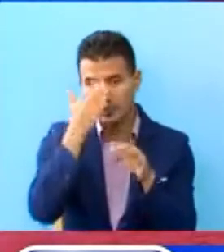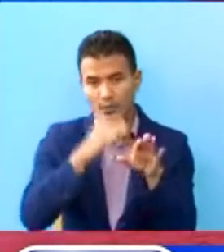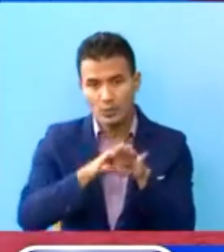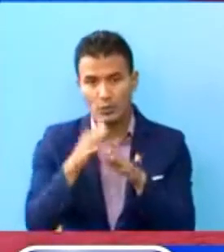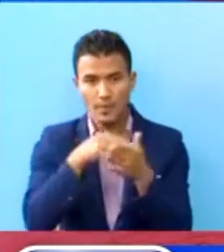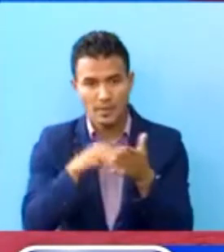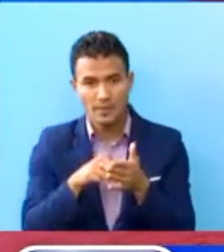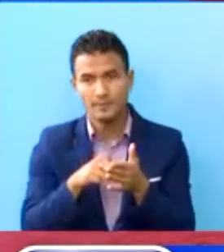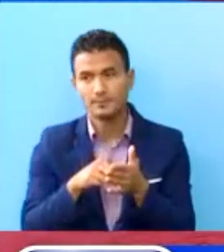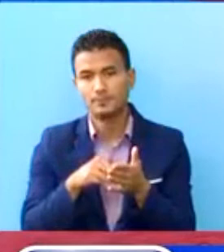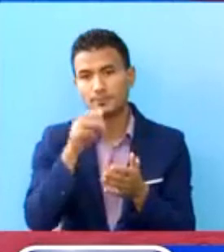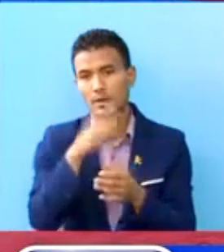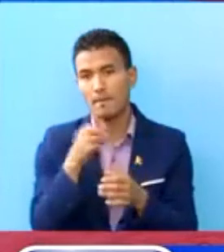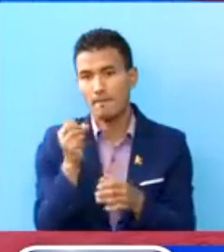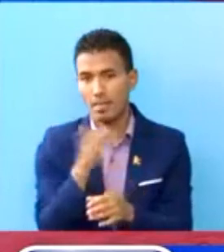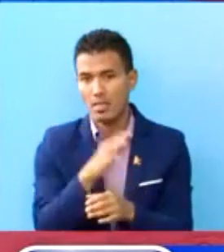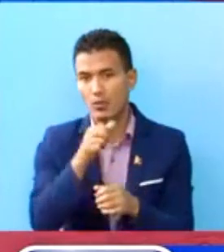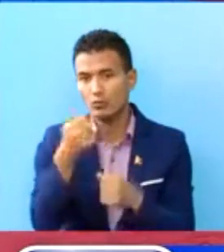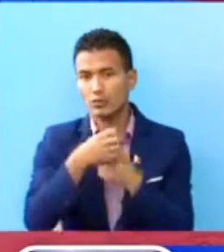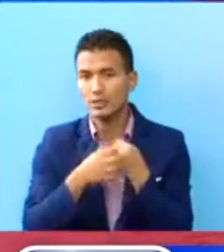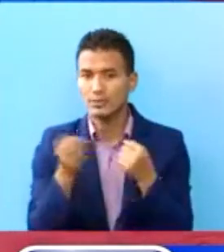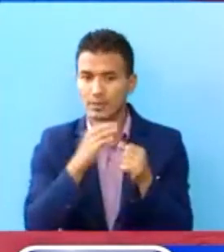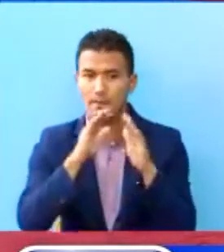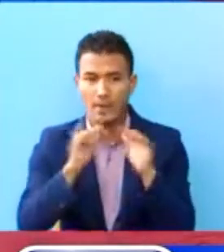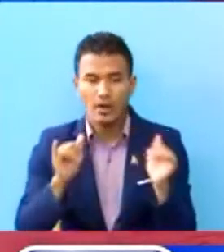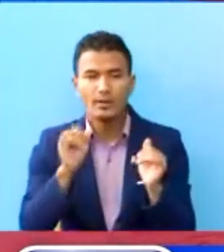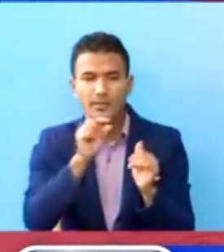भएका मध्ये सबभन्दा अरू देशको भन्दा फरक